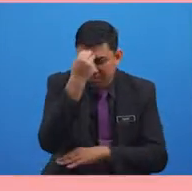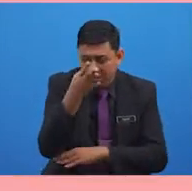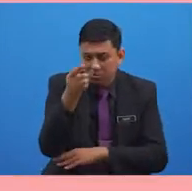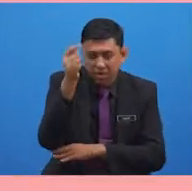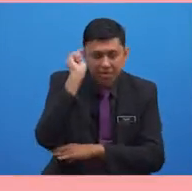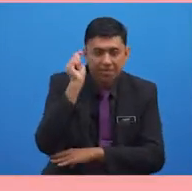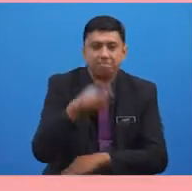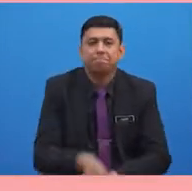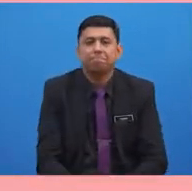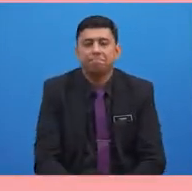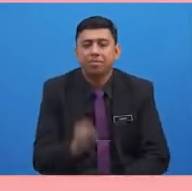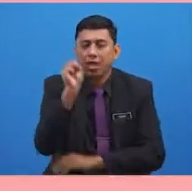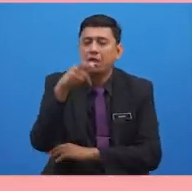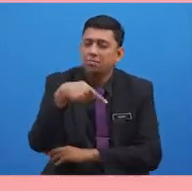tadi,